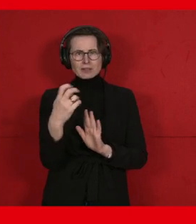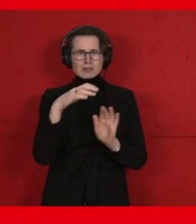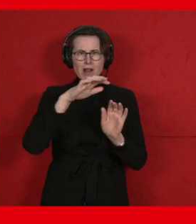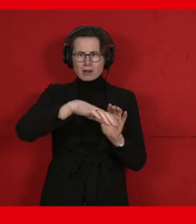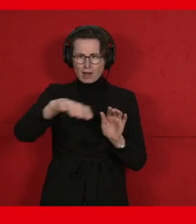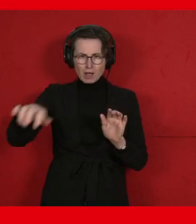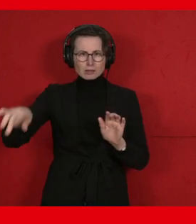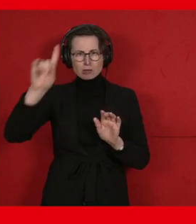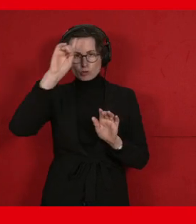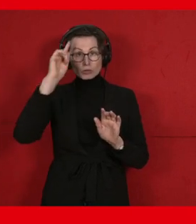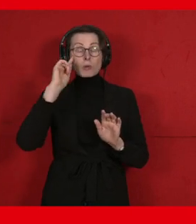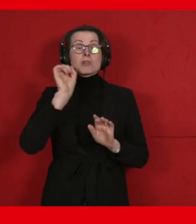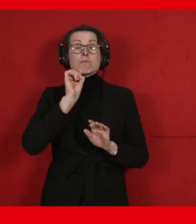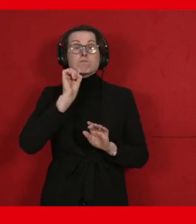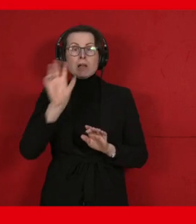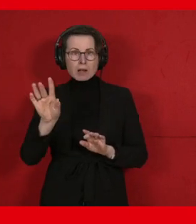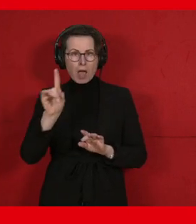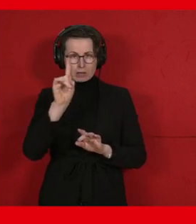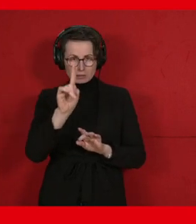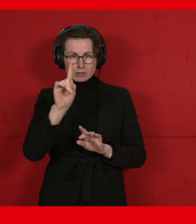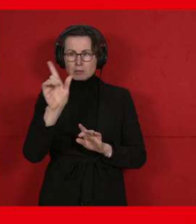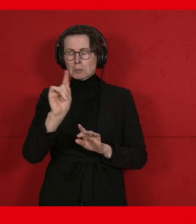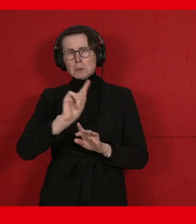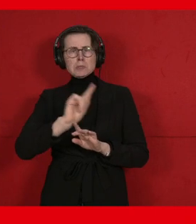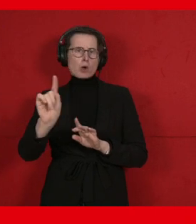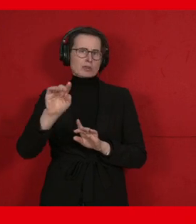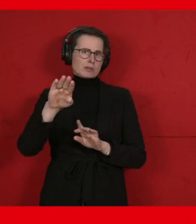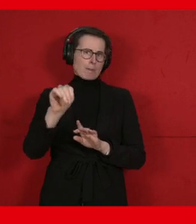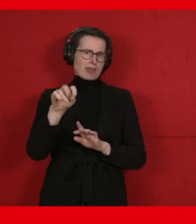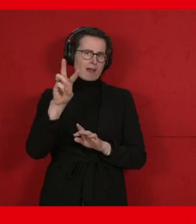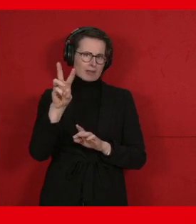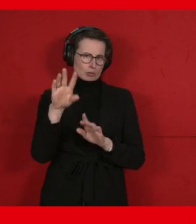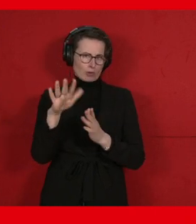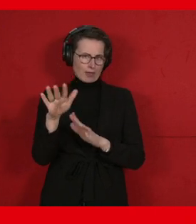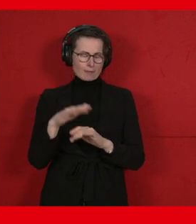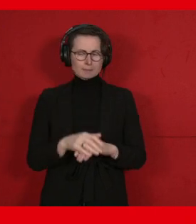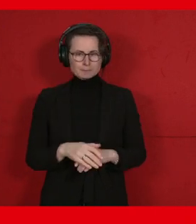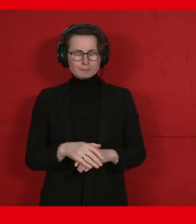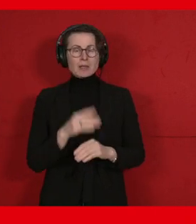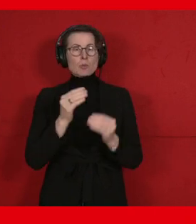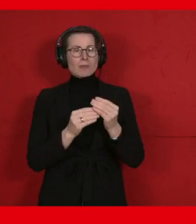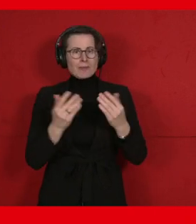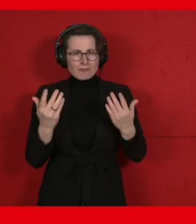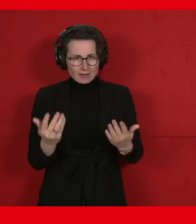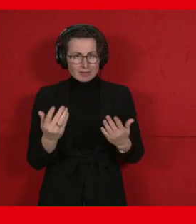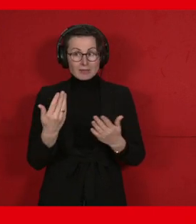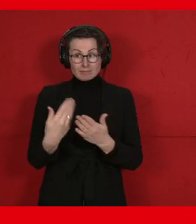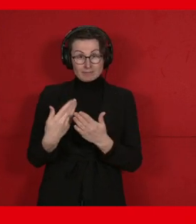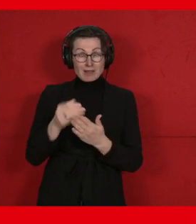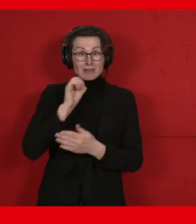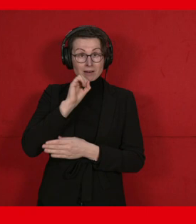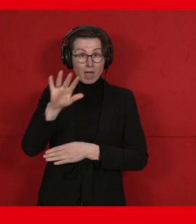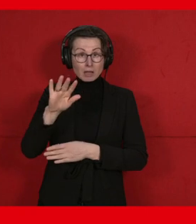in Deutschland beklagt werden. Ich habe es vorhin schon mal angesprochen, das sind rund 1000 Megawatt. Das Problem ist doch, dass ein Großteil dieser